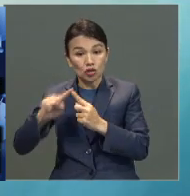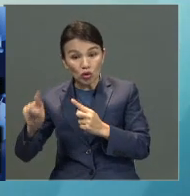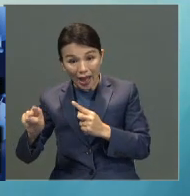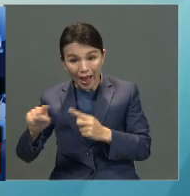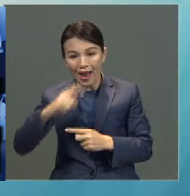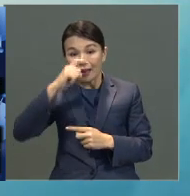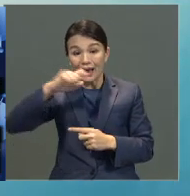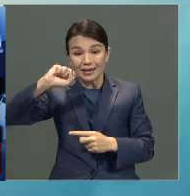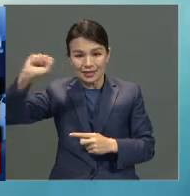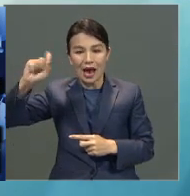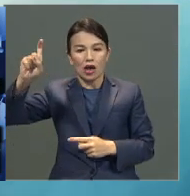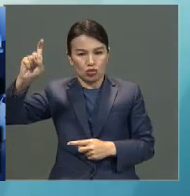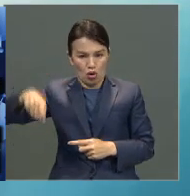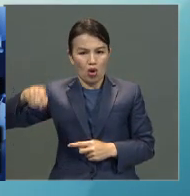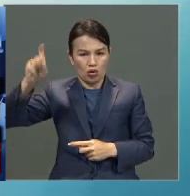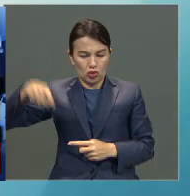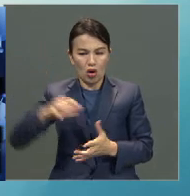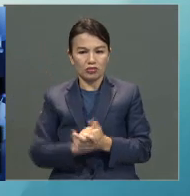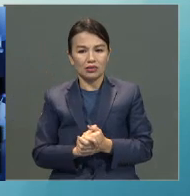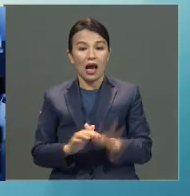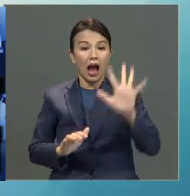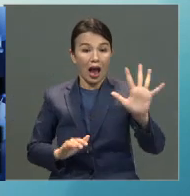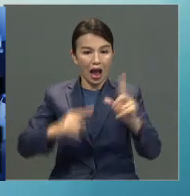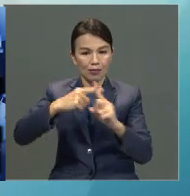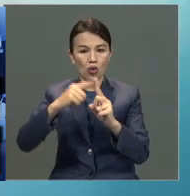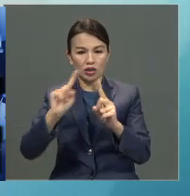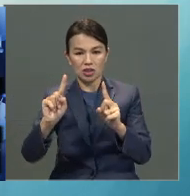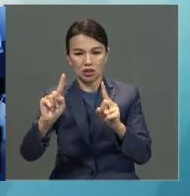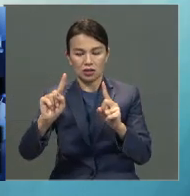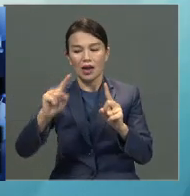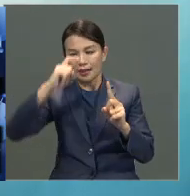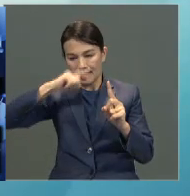ขึ้นมาแล้วต้องบอกว่าจัดไปไทยชนะนะครับ 5มาตรการบวกอีก 1ข้อคือไทยชนะจะเป็นระบบที่คุ้มครองป้องกันคนในประเทศของเราได้ท่านไปไหนมาไหนนะครับสบายใจได้เพราะว่าทุกๆคนเรามีระบบนี้เอาไว้ติดตามถ้าไม่ได้มีการติดโรคท่านไม่ต้องกลัวครับระบบจะถูกเอ่อคลิกว่าลบไปเองนะครับแต่เมื่อไหร่ที่มีการติดโลกเราจะใช้เวลาสั้นมากในการหาข้อมูลชุดนี้อยู่ห่างไว้ใส่